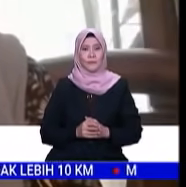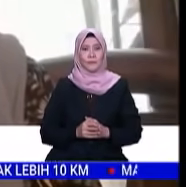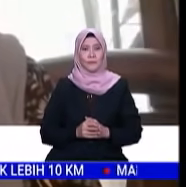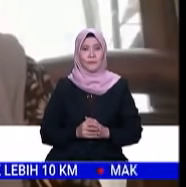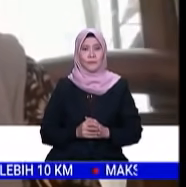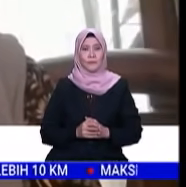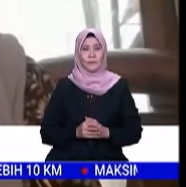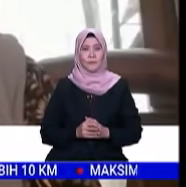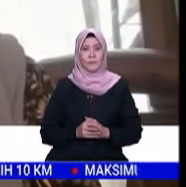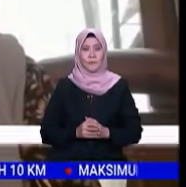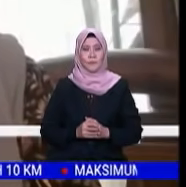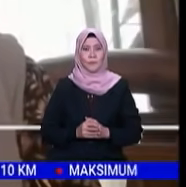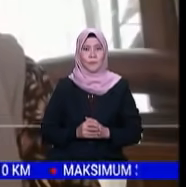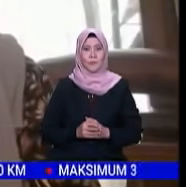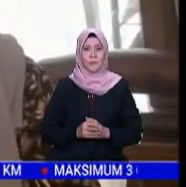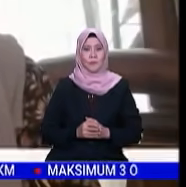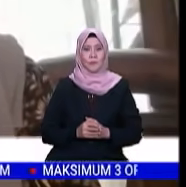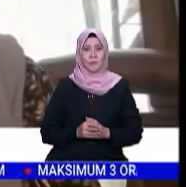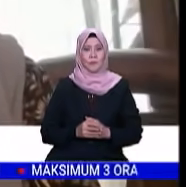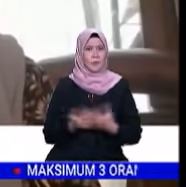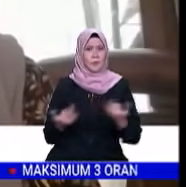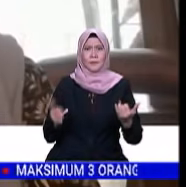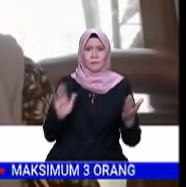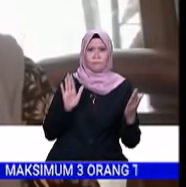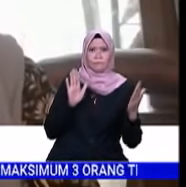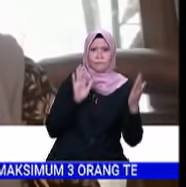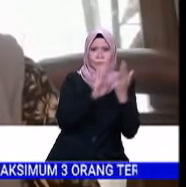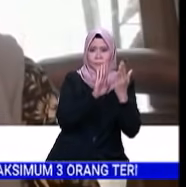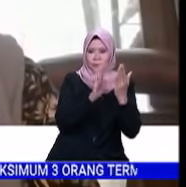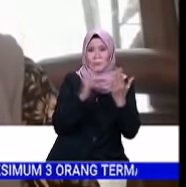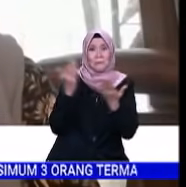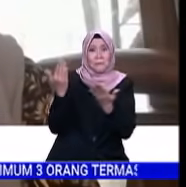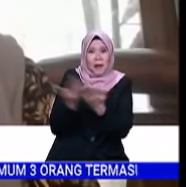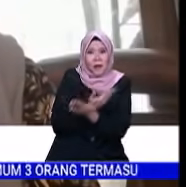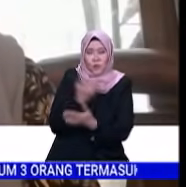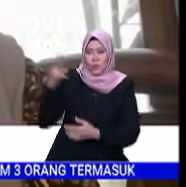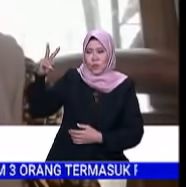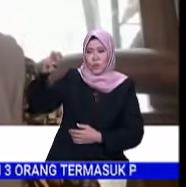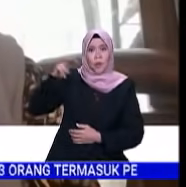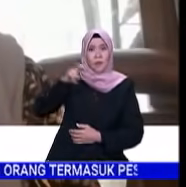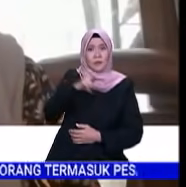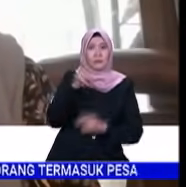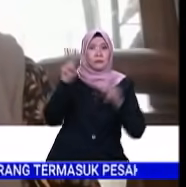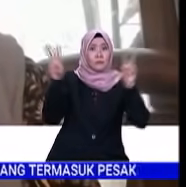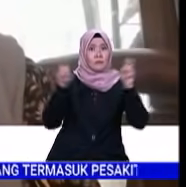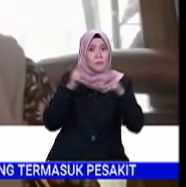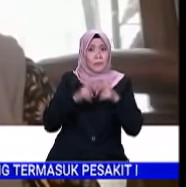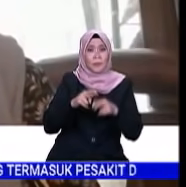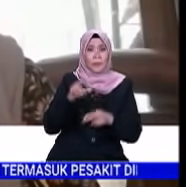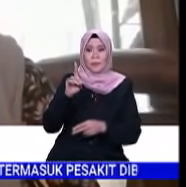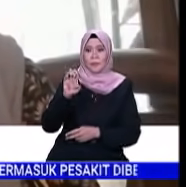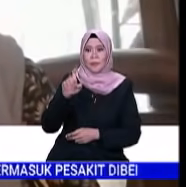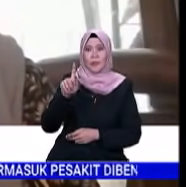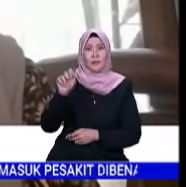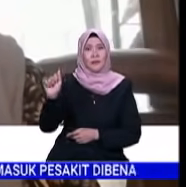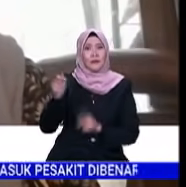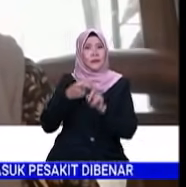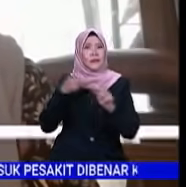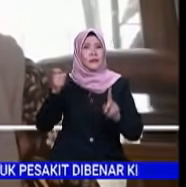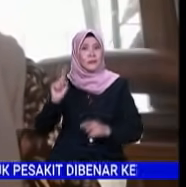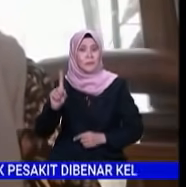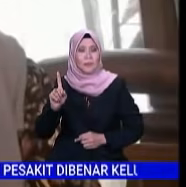Kita tahu sekarang juga kita sedang berhadapan dengan strain baru, iaitu strain Delta yang asalnya berasal daripada